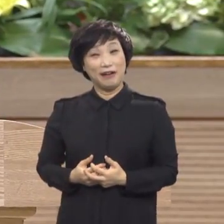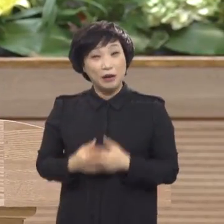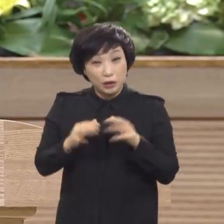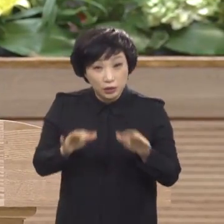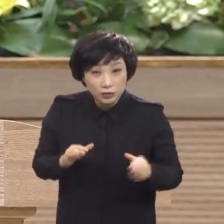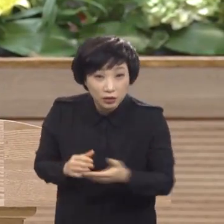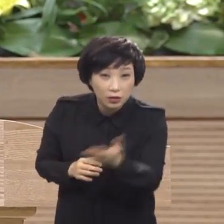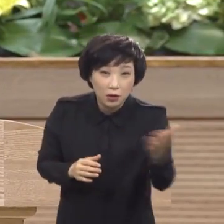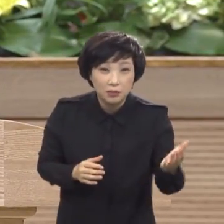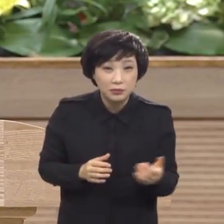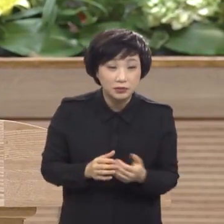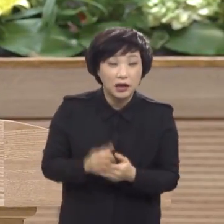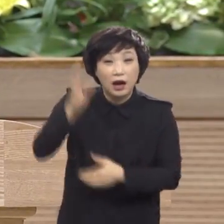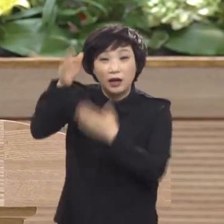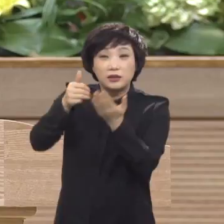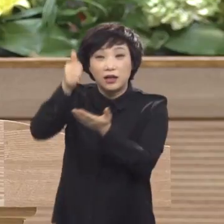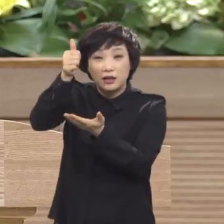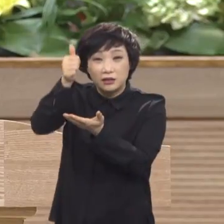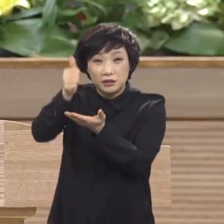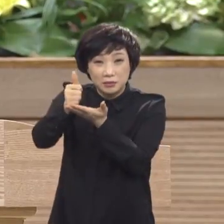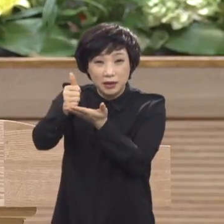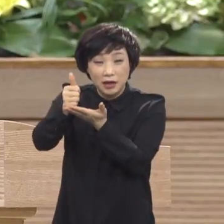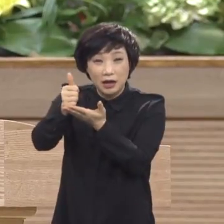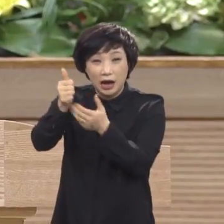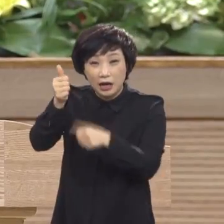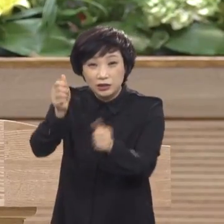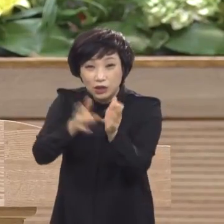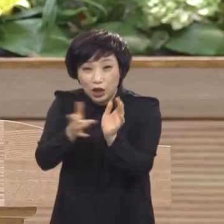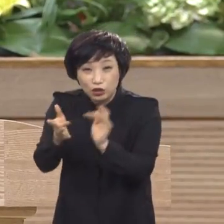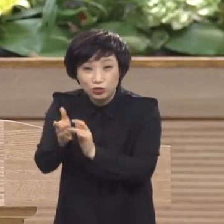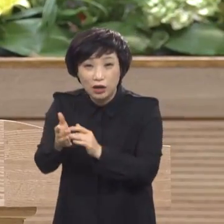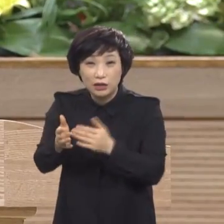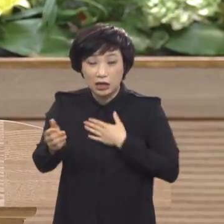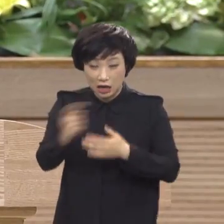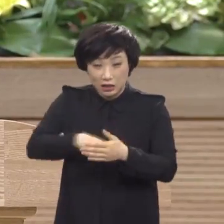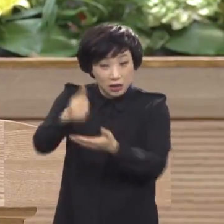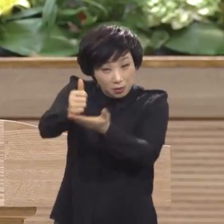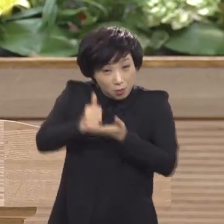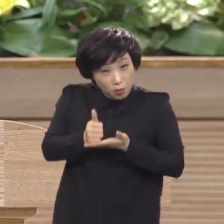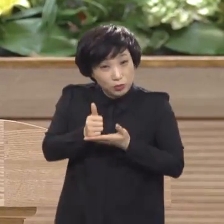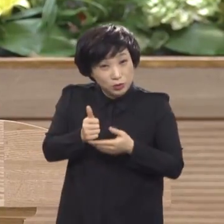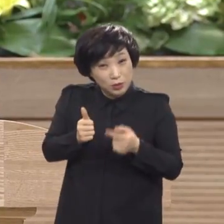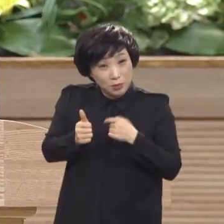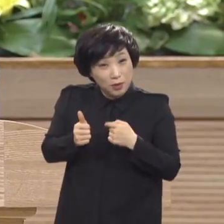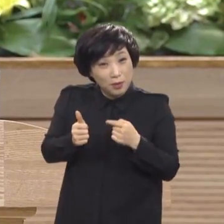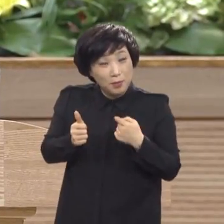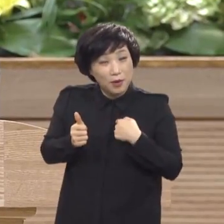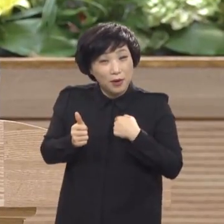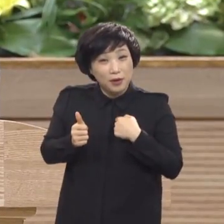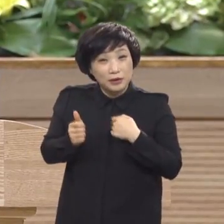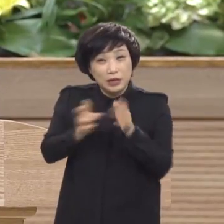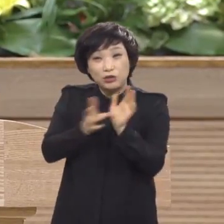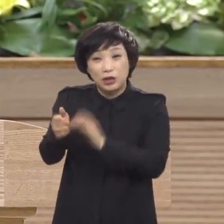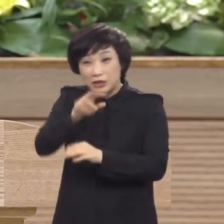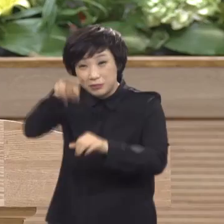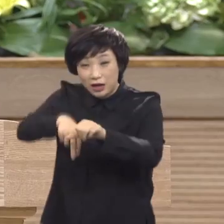근데 하나님 아들이 내 안에 있는 것은 그가 피 흘리신 피가 내